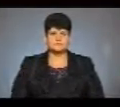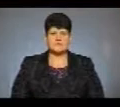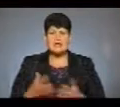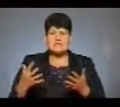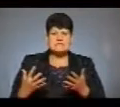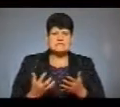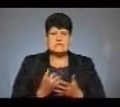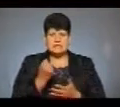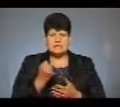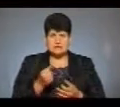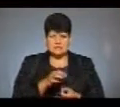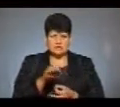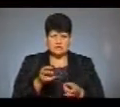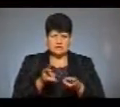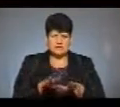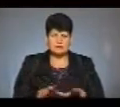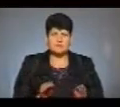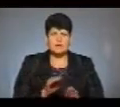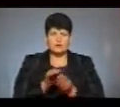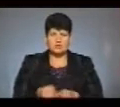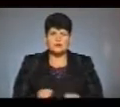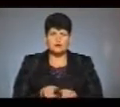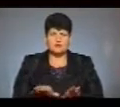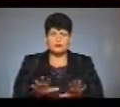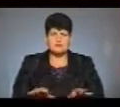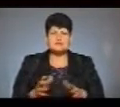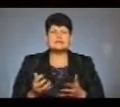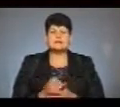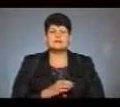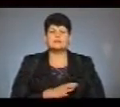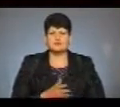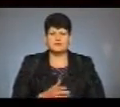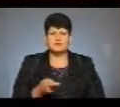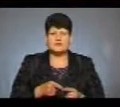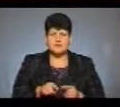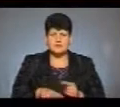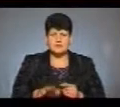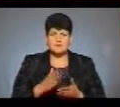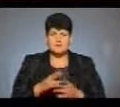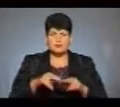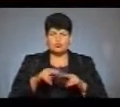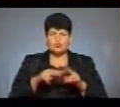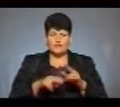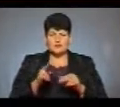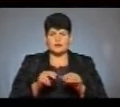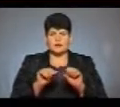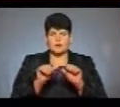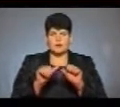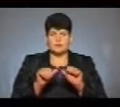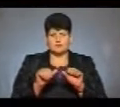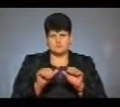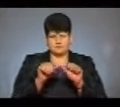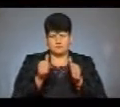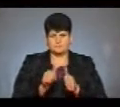Знайдені останки перезахоронили на тому ж місці, де їх і знайшли. На цій території мають збудувати меморіальний комплекс, присвячений